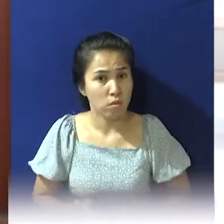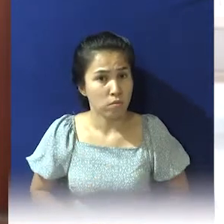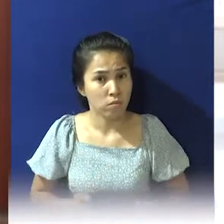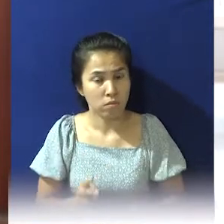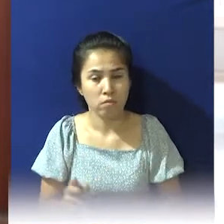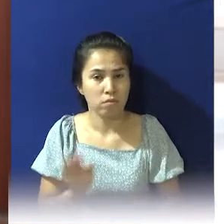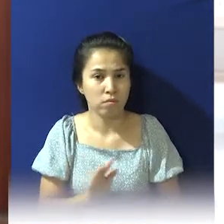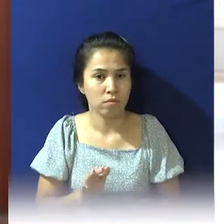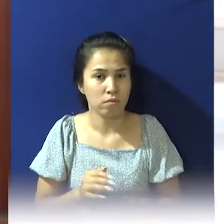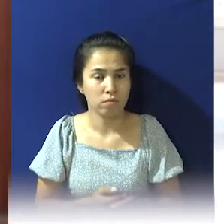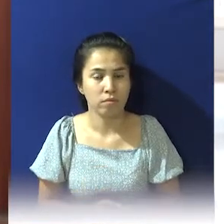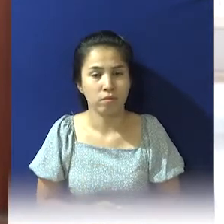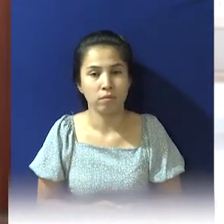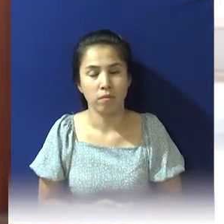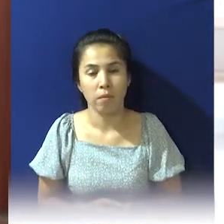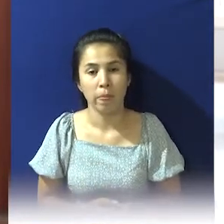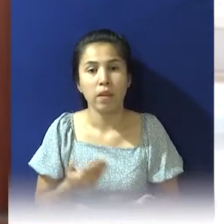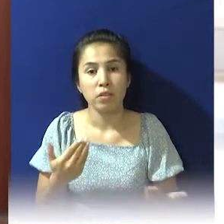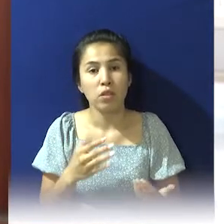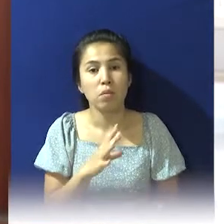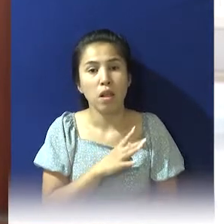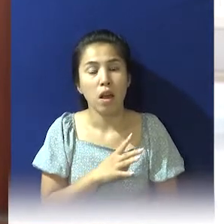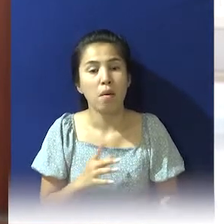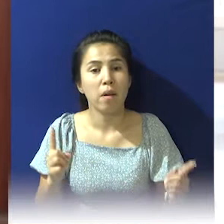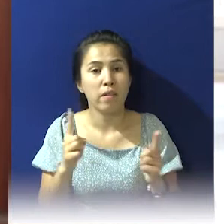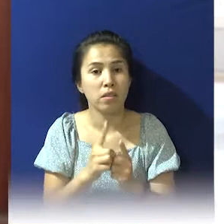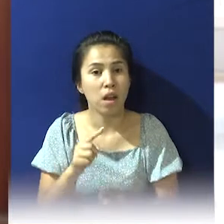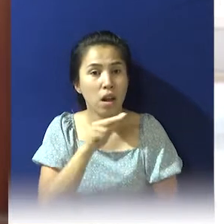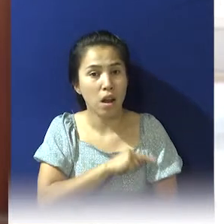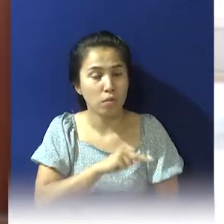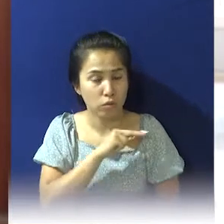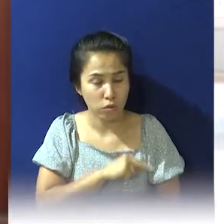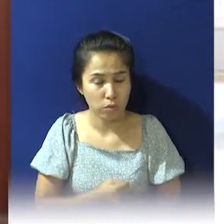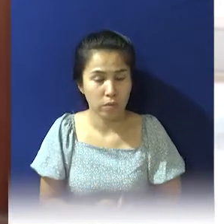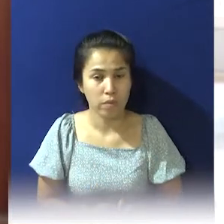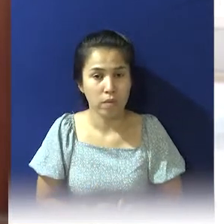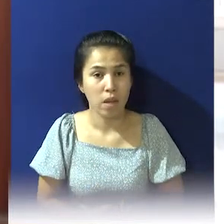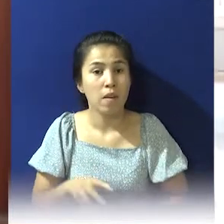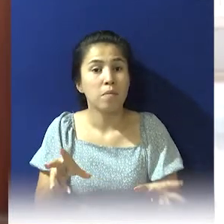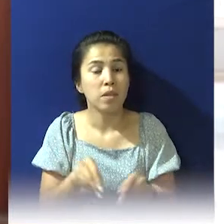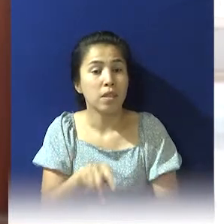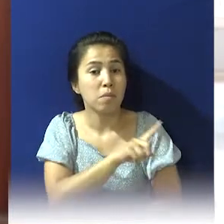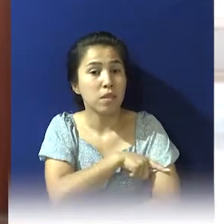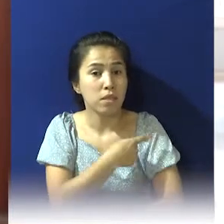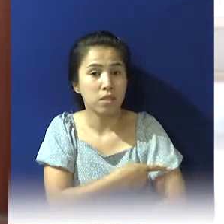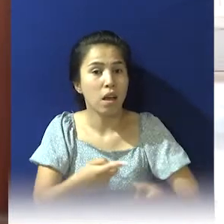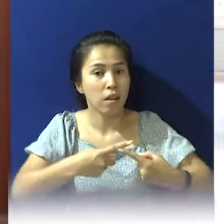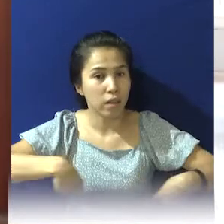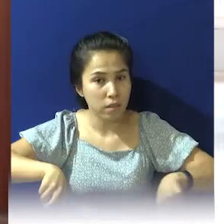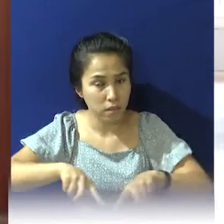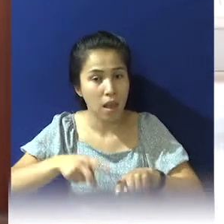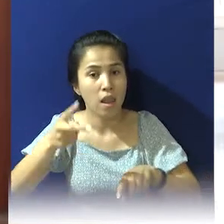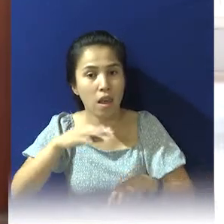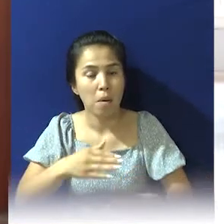лицами, состоящими на учете службы пробации, а именно трудоустройство,